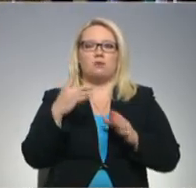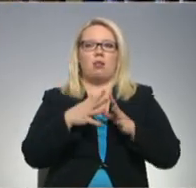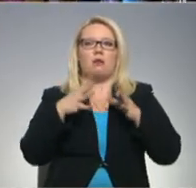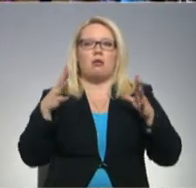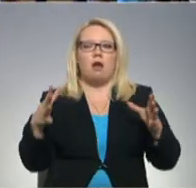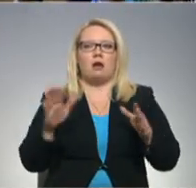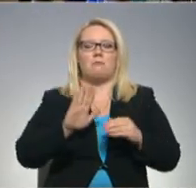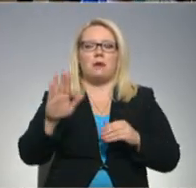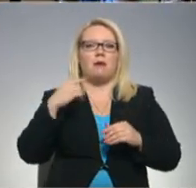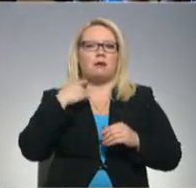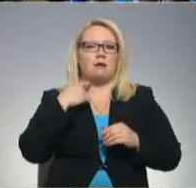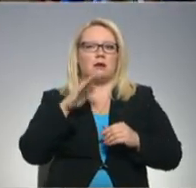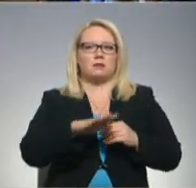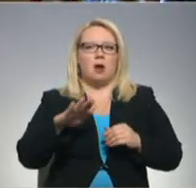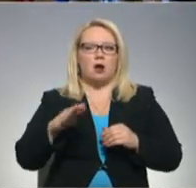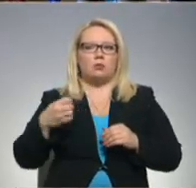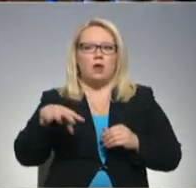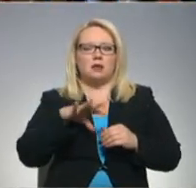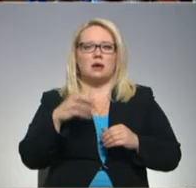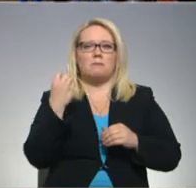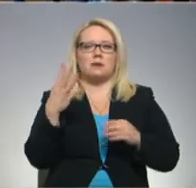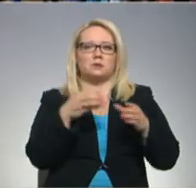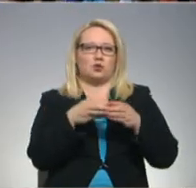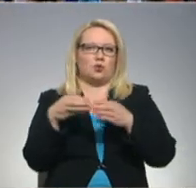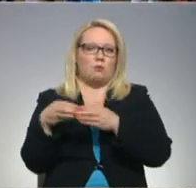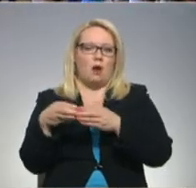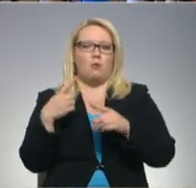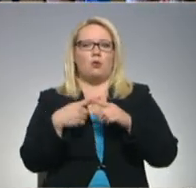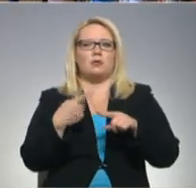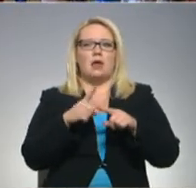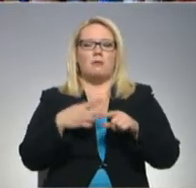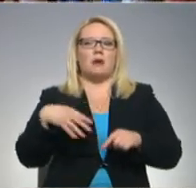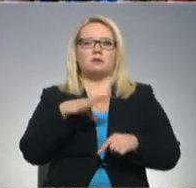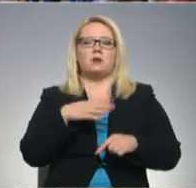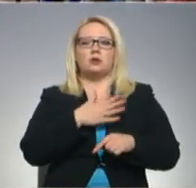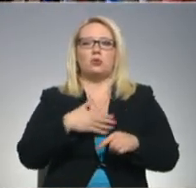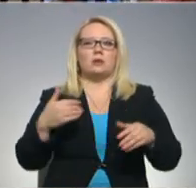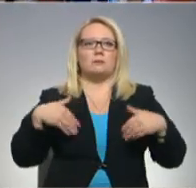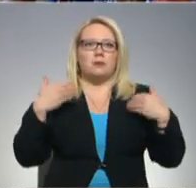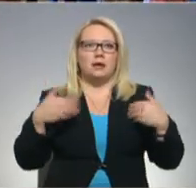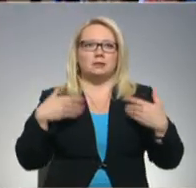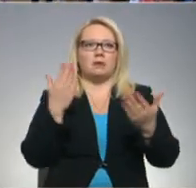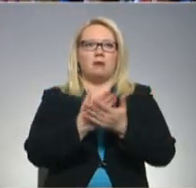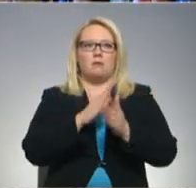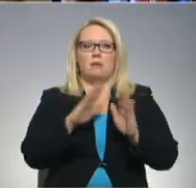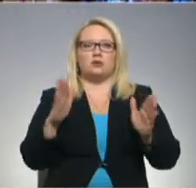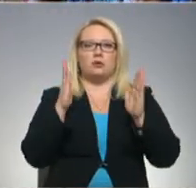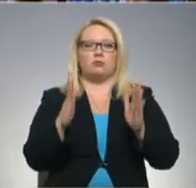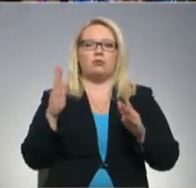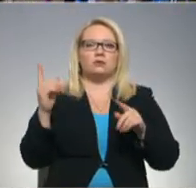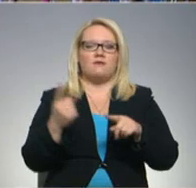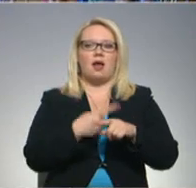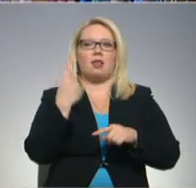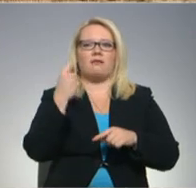lielākajiem pierīgas bērndārziem ar 15 grupām. Un tāpēc mēs ļoti priecājamies, ka mums beidzot būs vēl